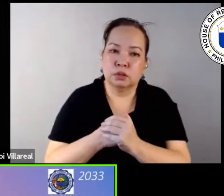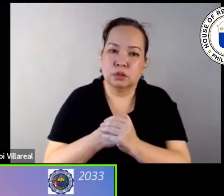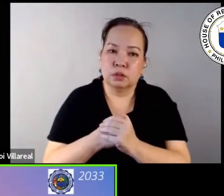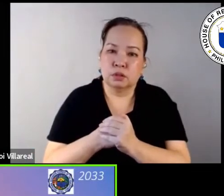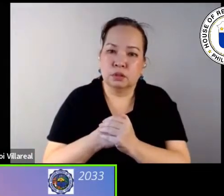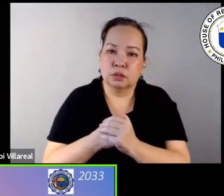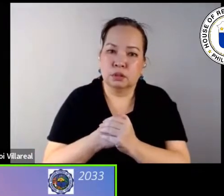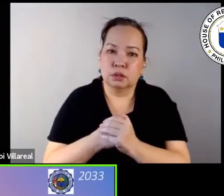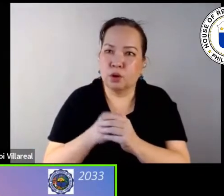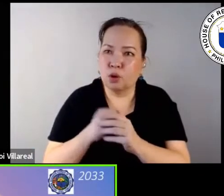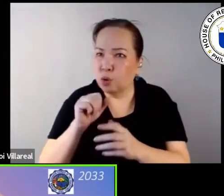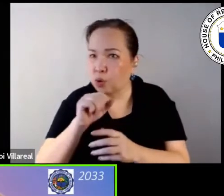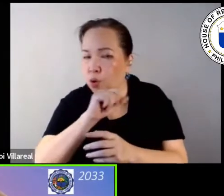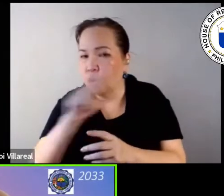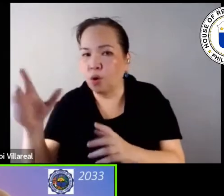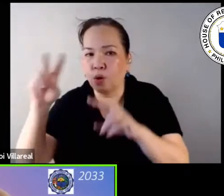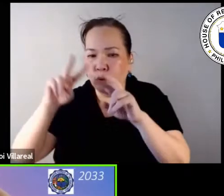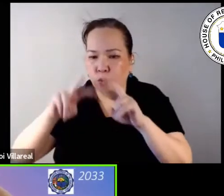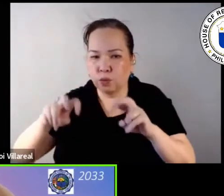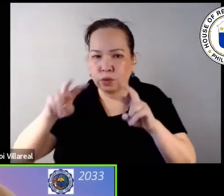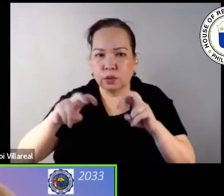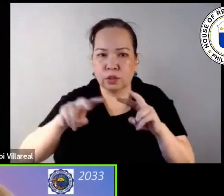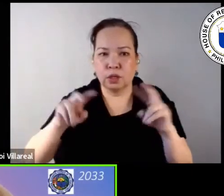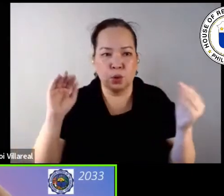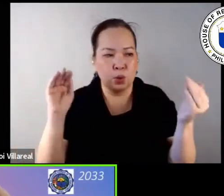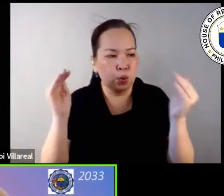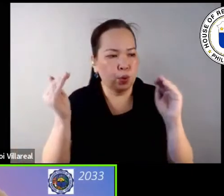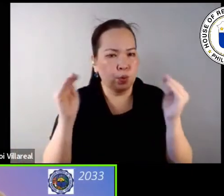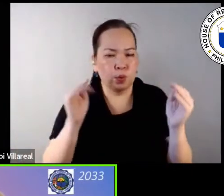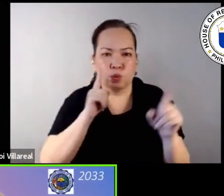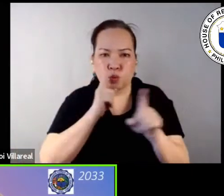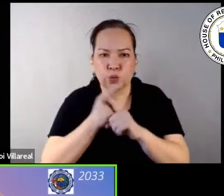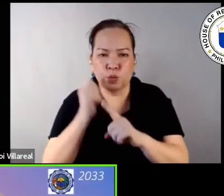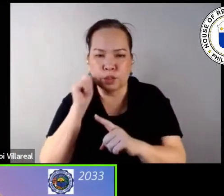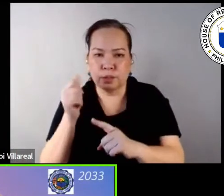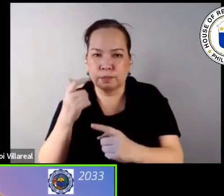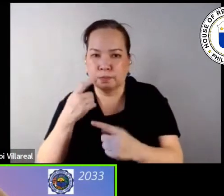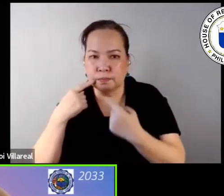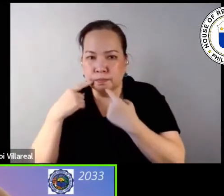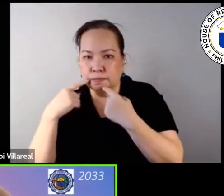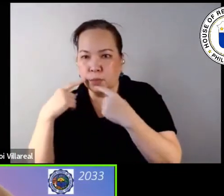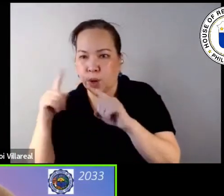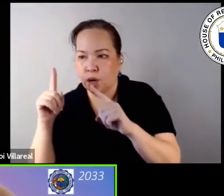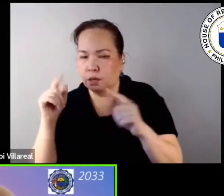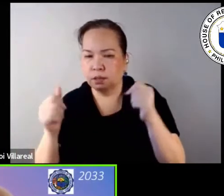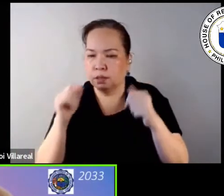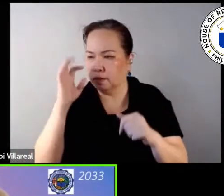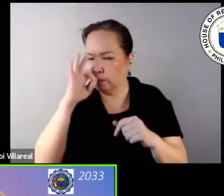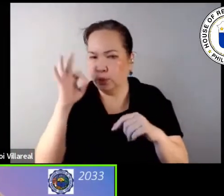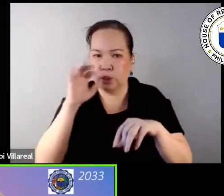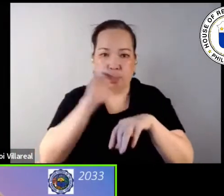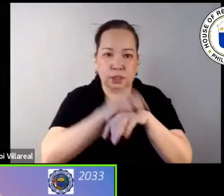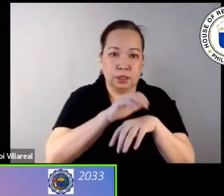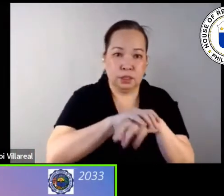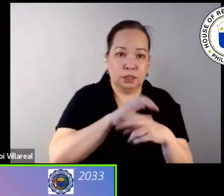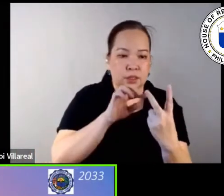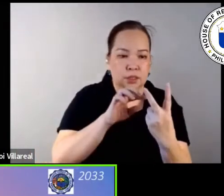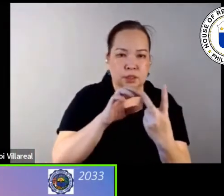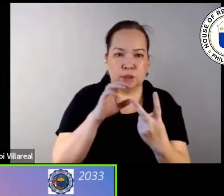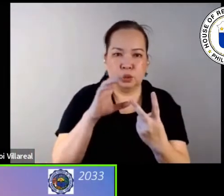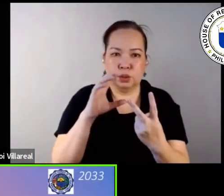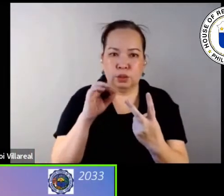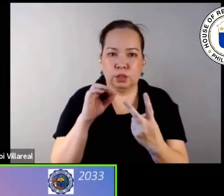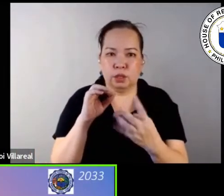ginawa tungkol sa pinaghahambing ang bisa ng Filipino at Ingles. Oo, Ingles kontra sa mga